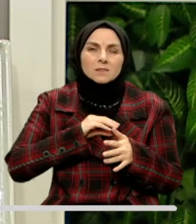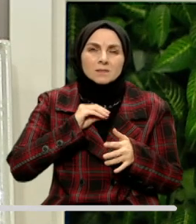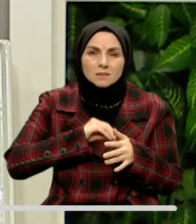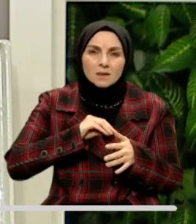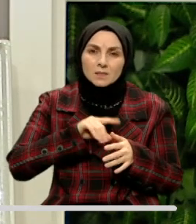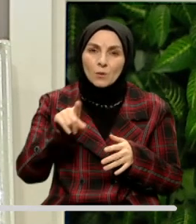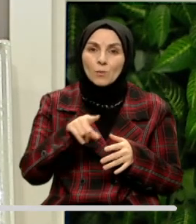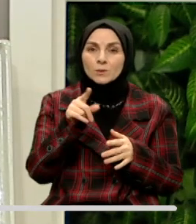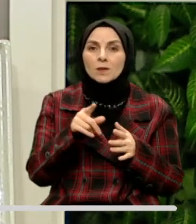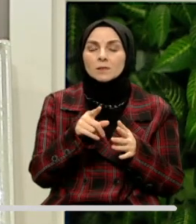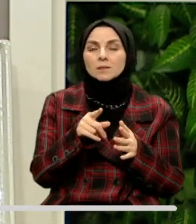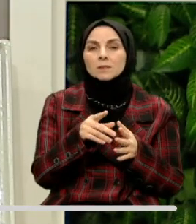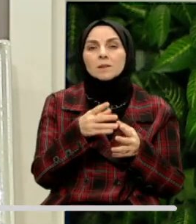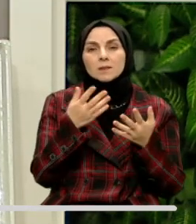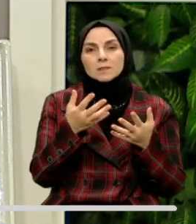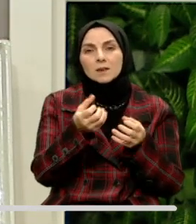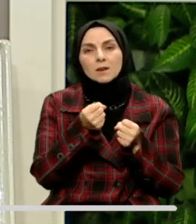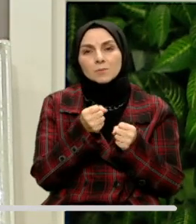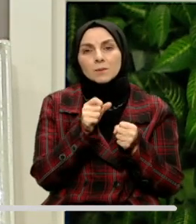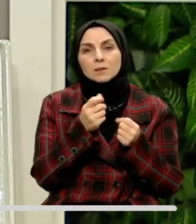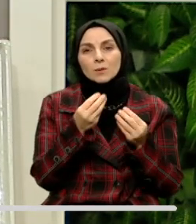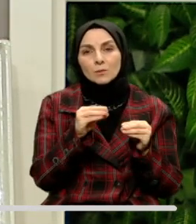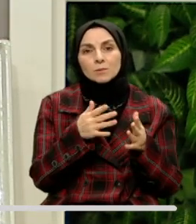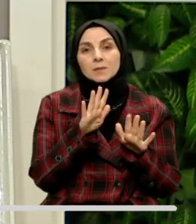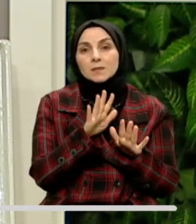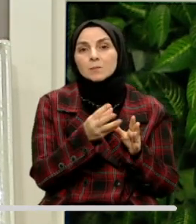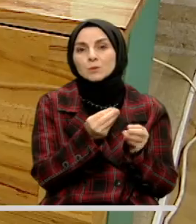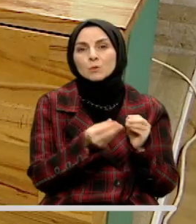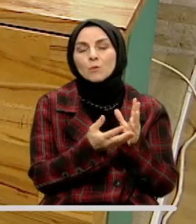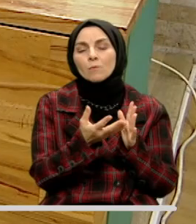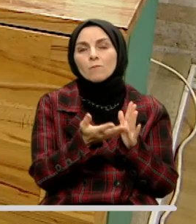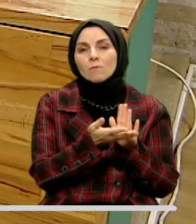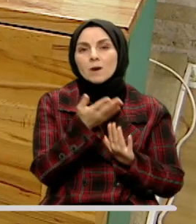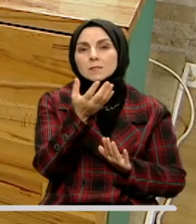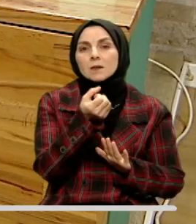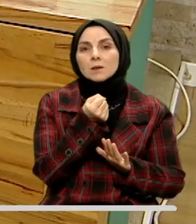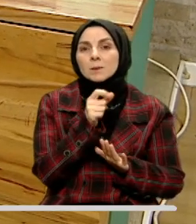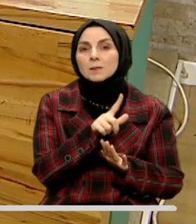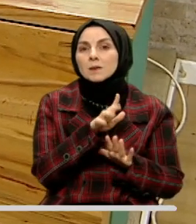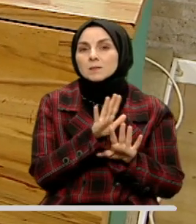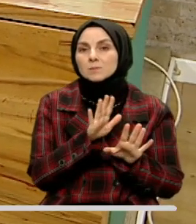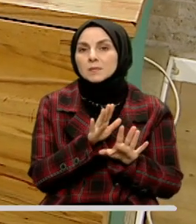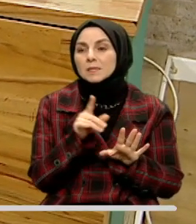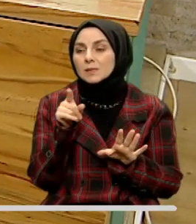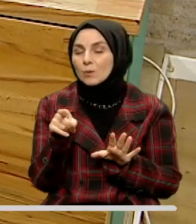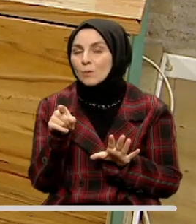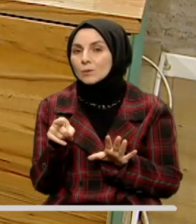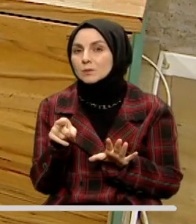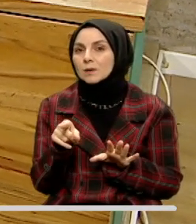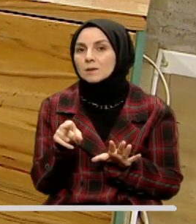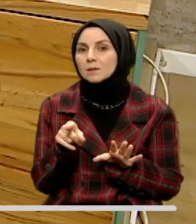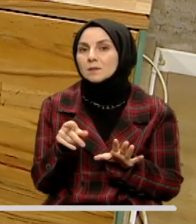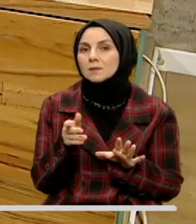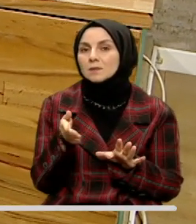yerine bu tarz şeyler daha çok dikkatlerini çekmiyor mu kesinlikle hocam? Kesinlikle. Niye bu kadar çok alıyoruz acaba? Niye olabilir? Vakit kendi çocukluğumuzu